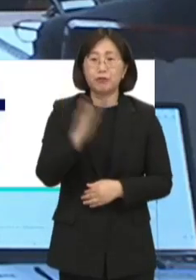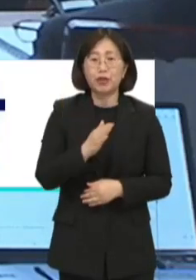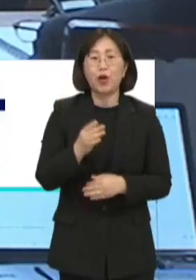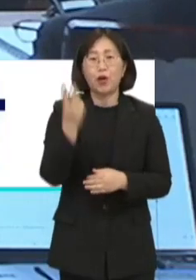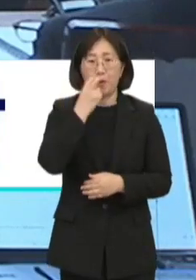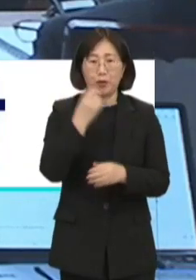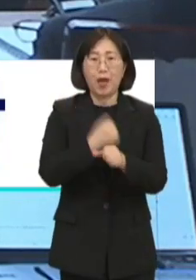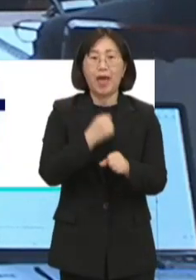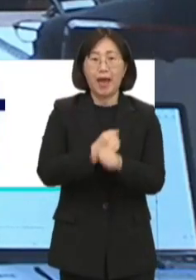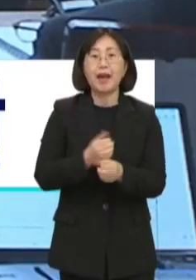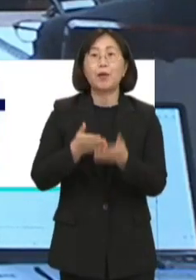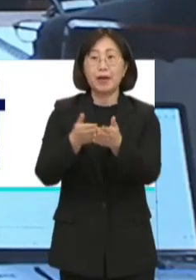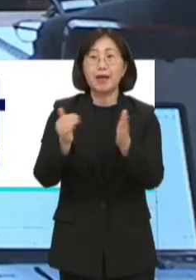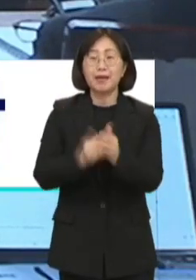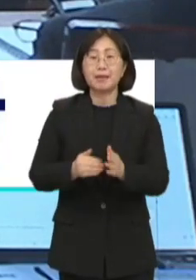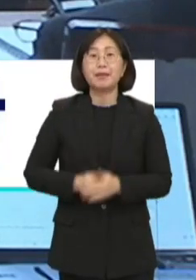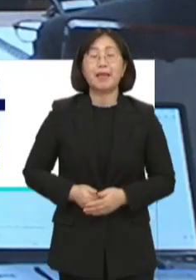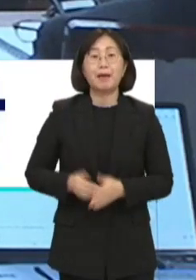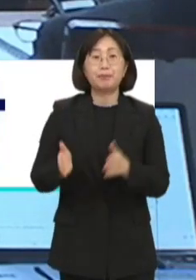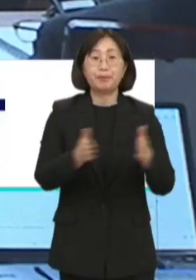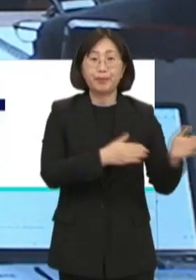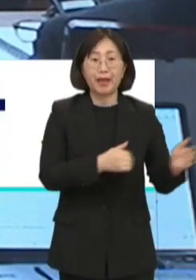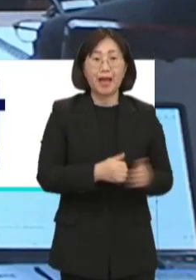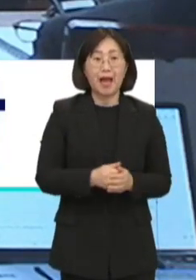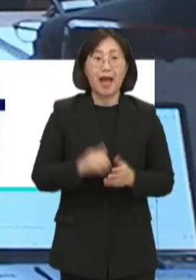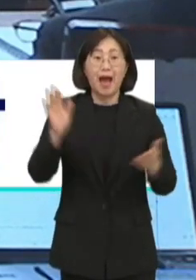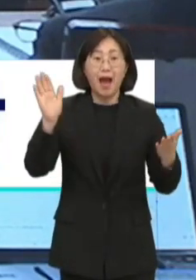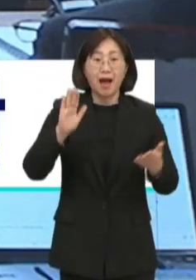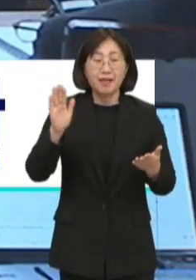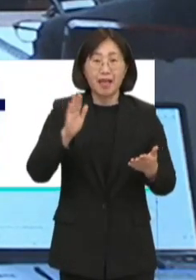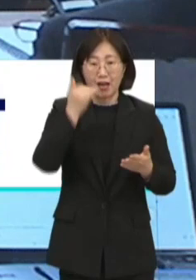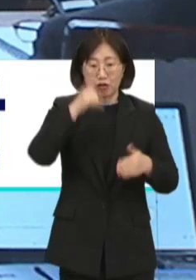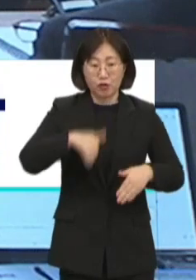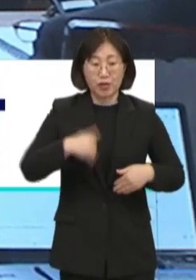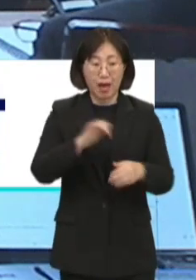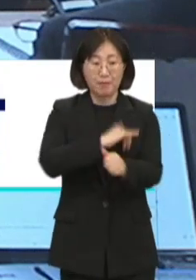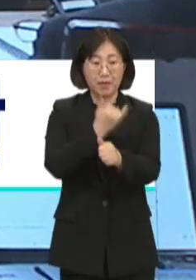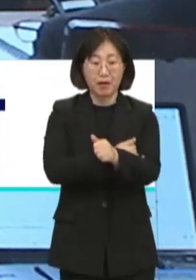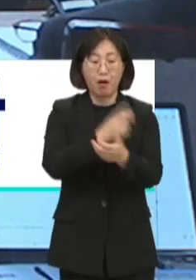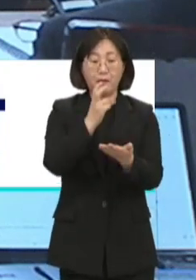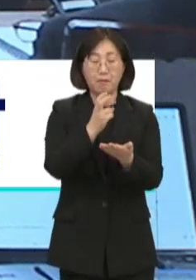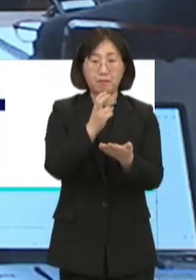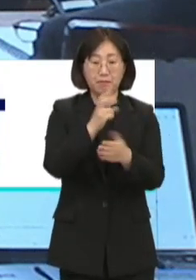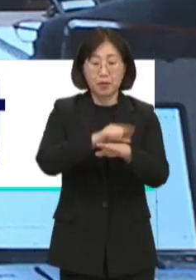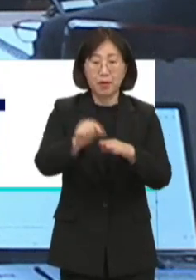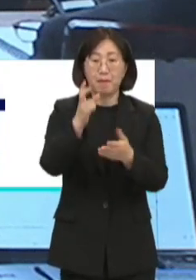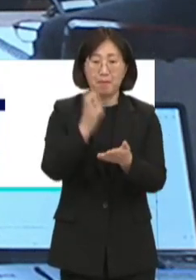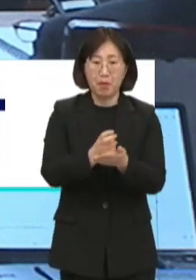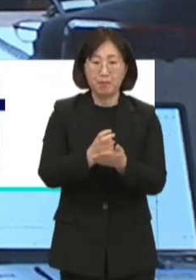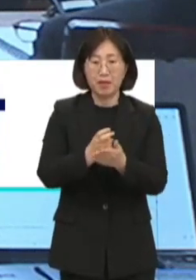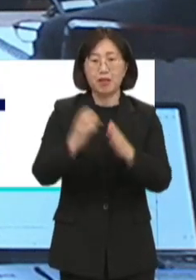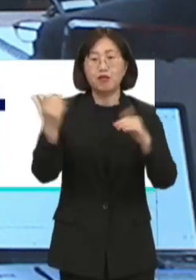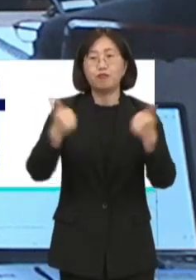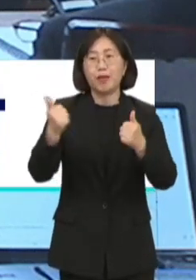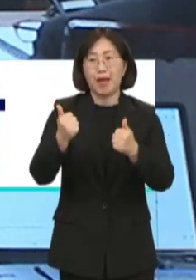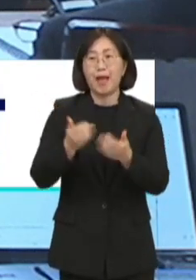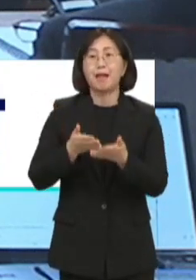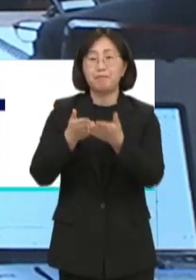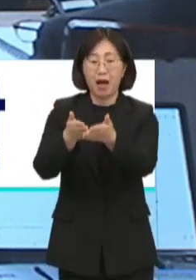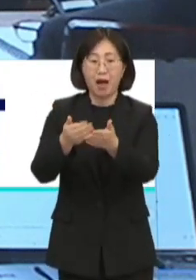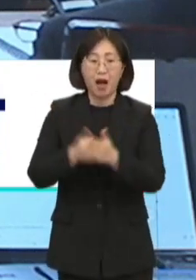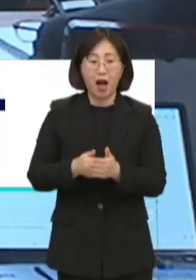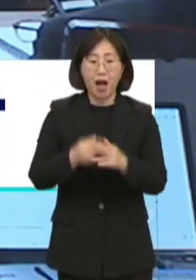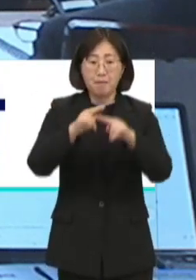충남 학생 인권조례 폐지안이 다시 한번 충남도의회 본회의를 통과했습니다. 전국 최초로 학생 인권조례안을